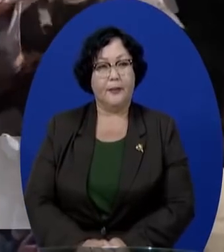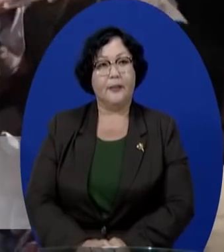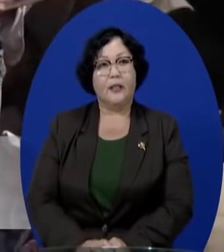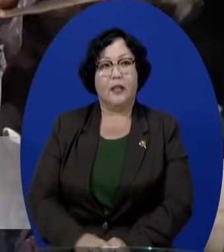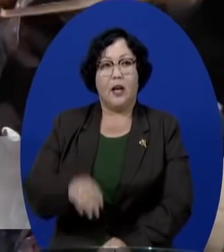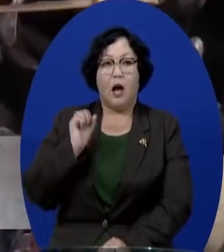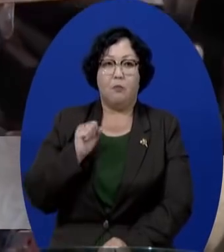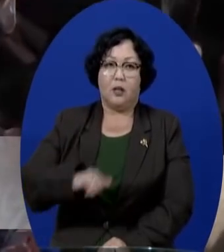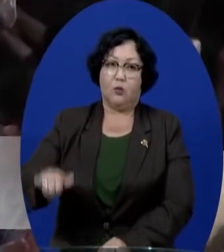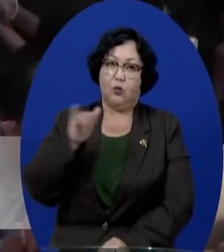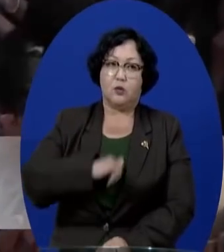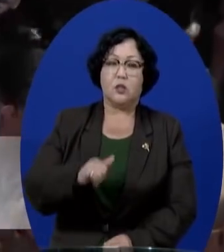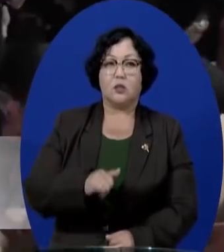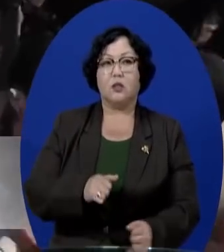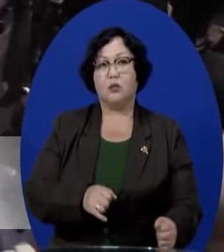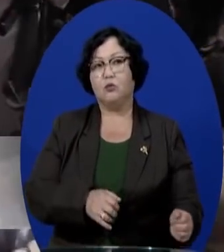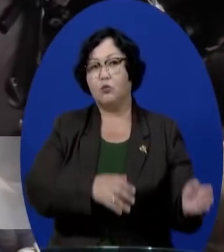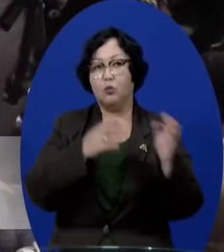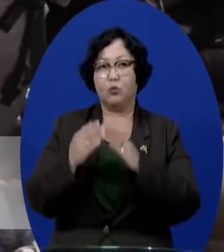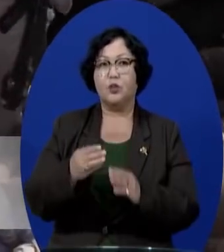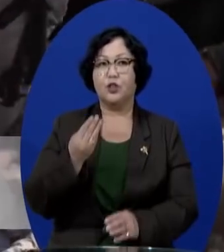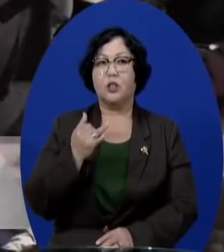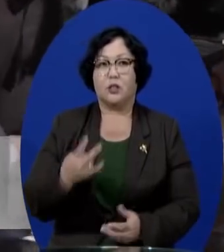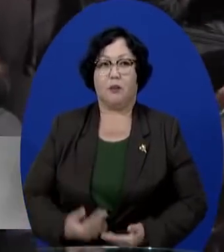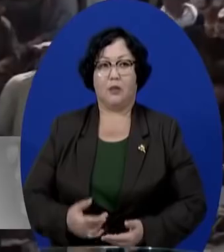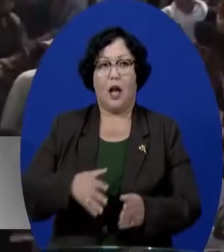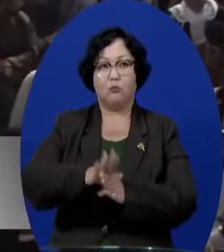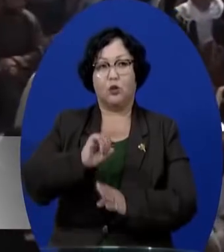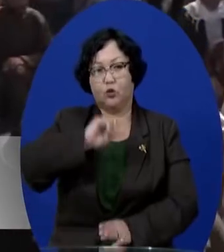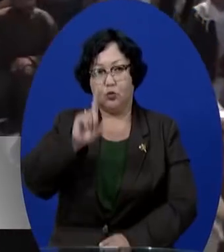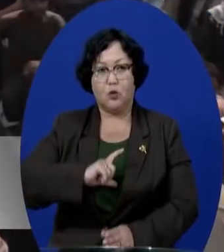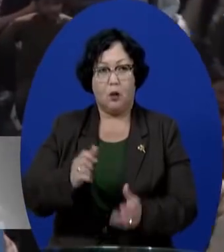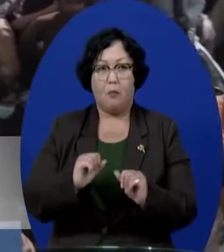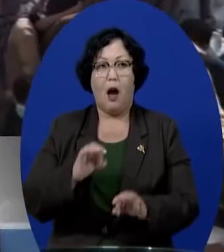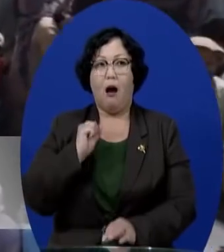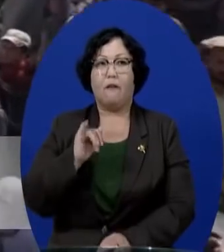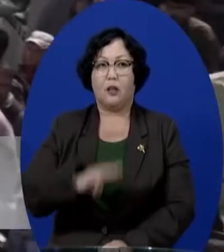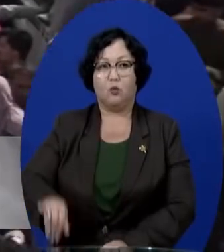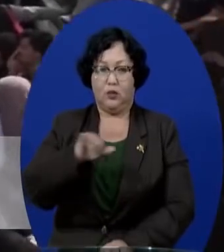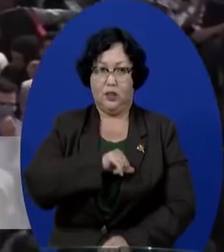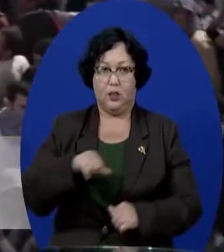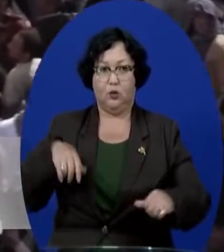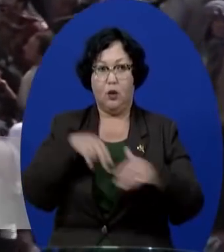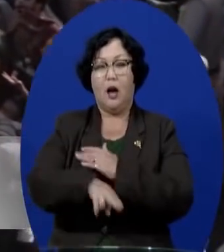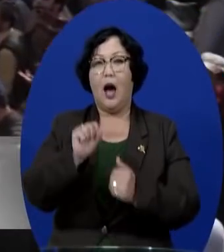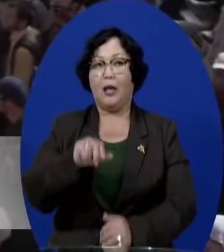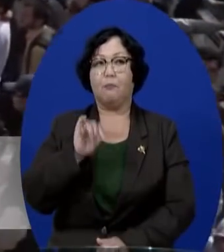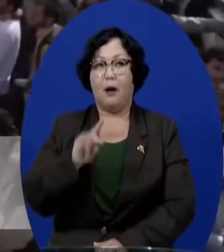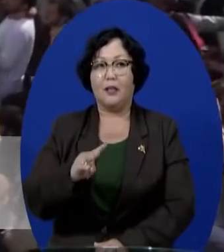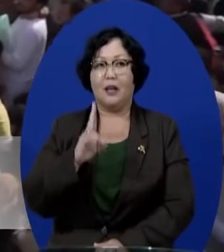Тухайлбал Америкт шилжин суурьших халбын ёсны зөвшөөрөл нь гараагүй байгаа Афганистаны дүрвөгчдийг Албан, Канад,